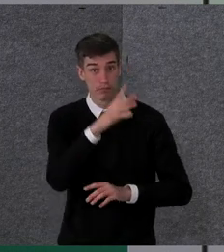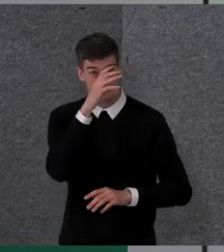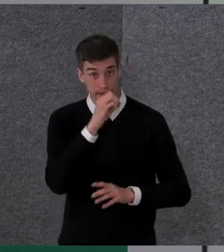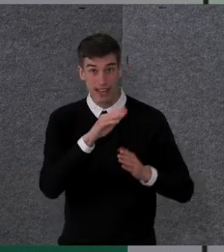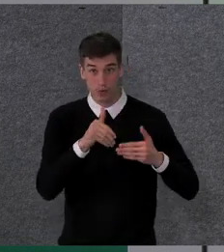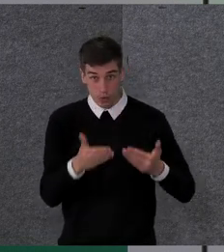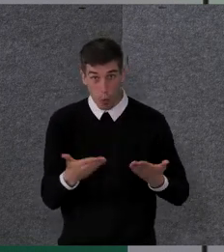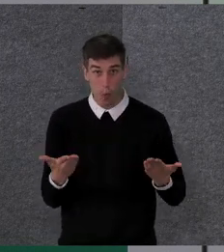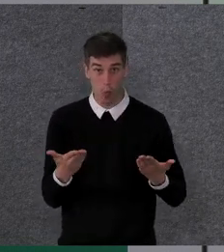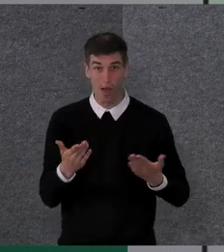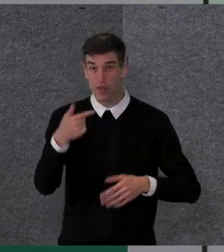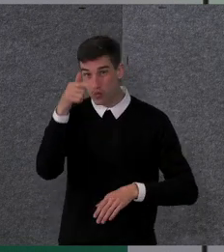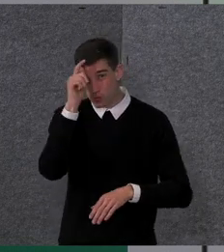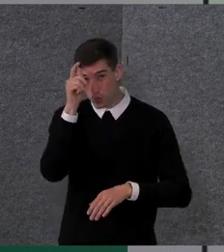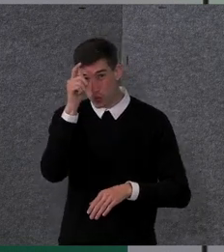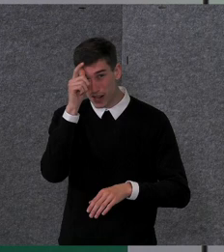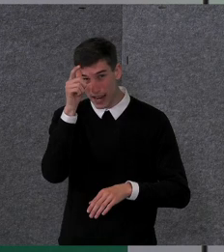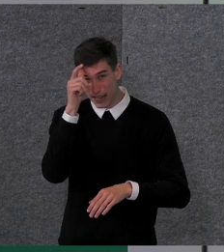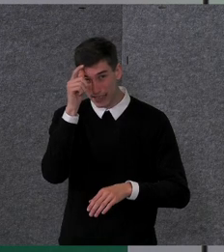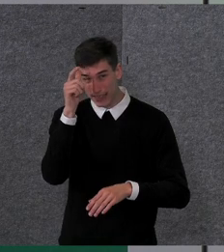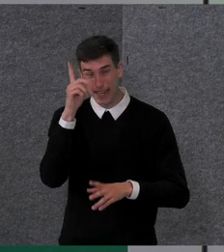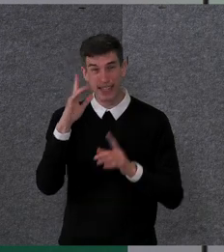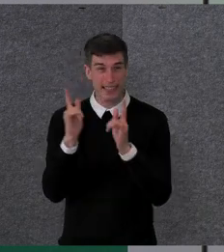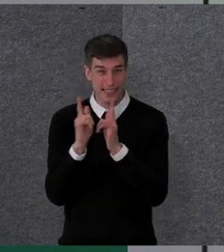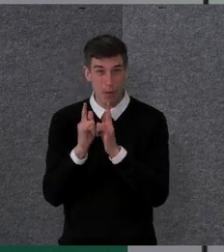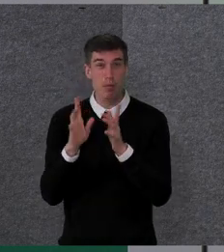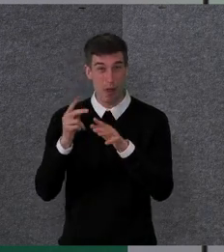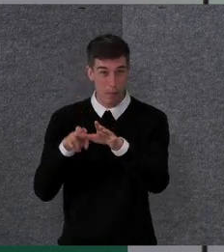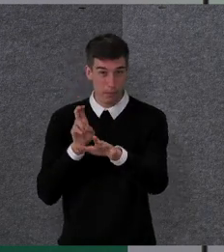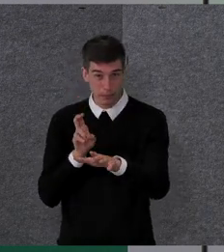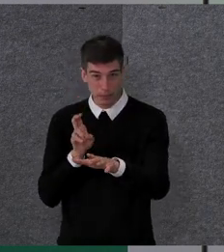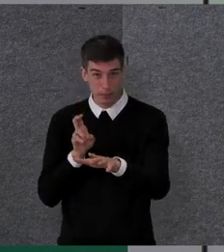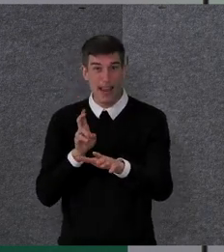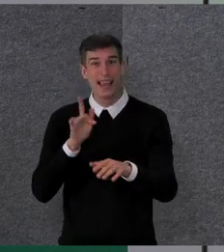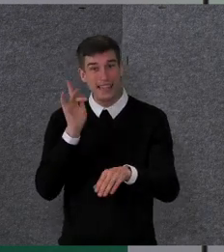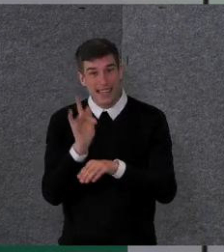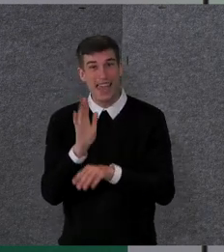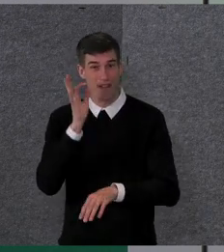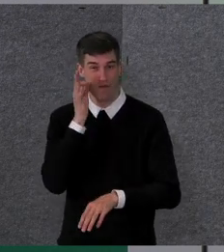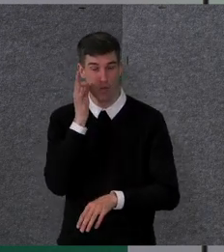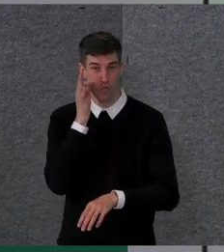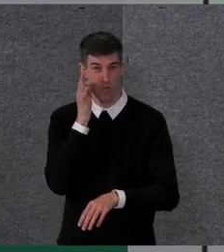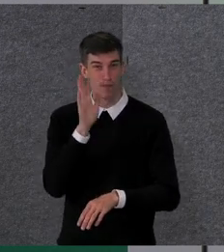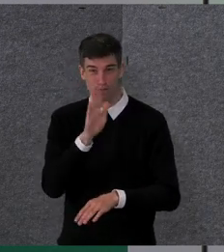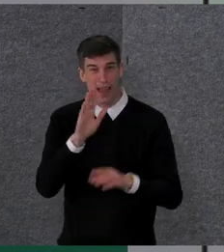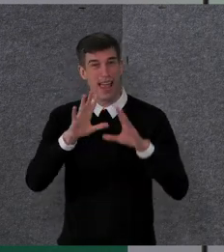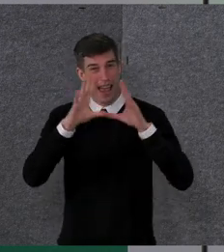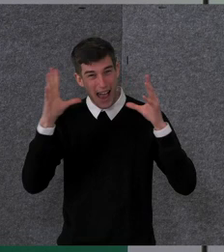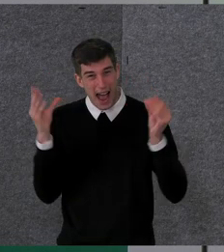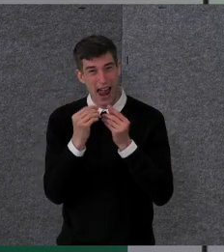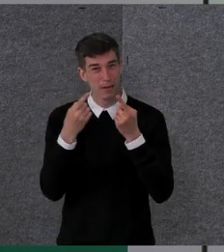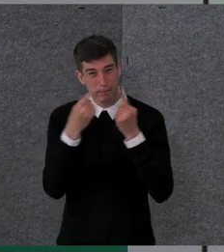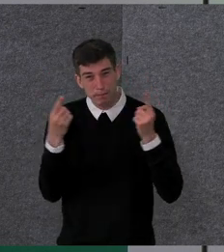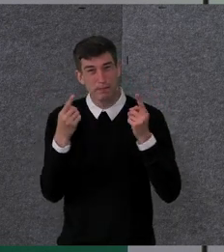haben, dass der Austritt der Türkei aus der Istanbul-Konvention sich nicht nur gegen die Frauen in der Türkei richtet, sondern gegen alle, die